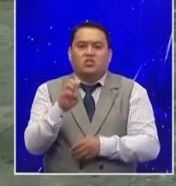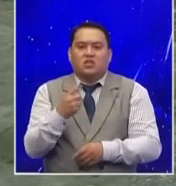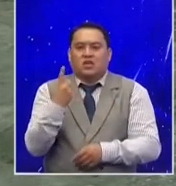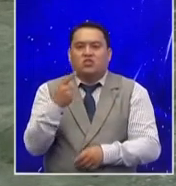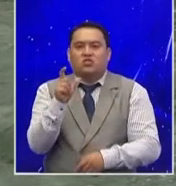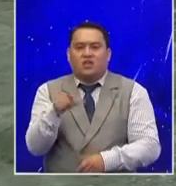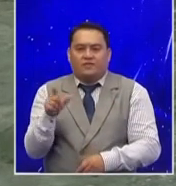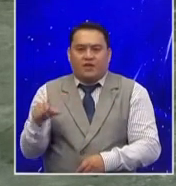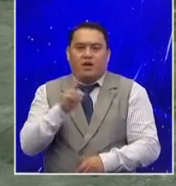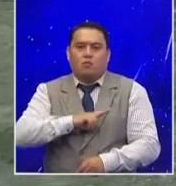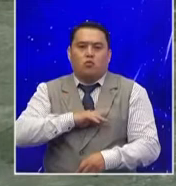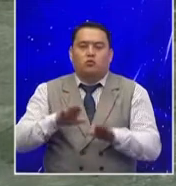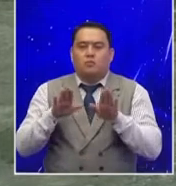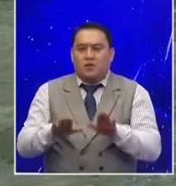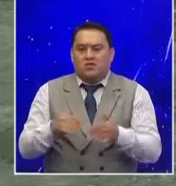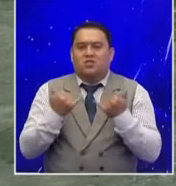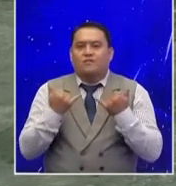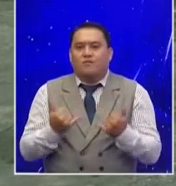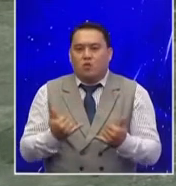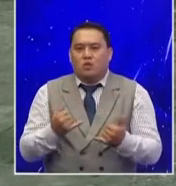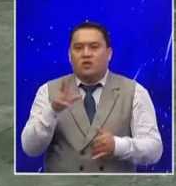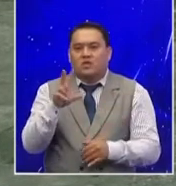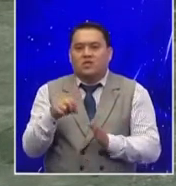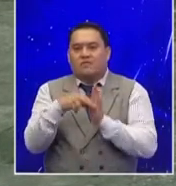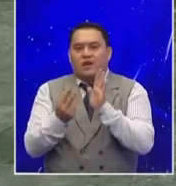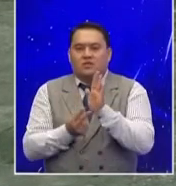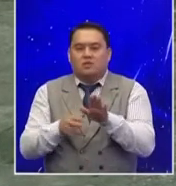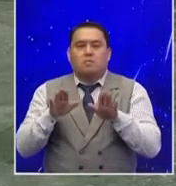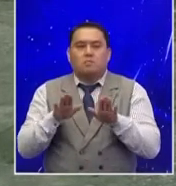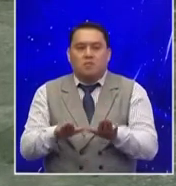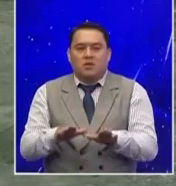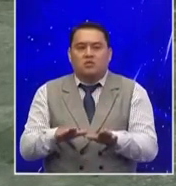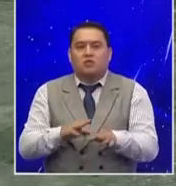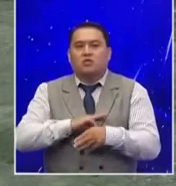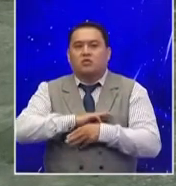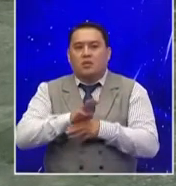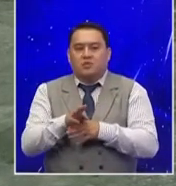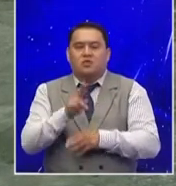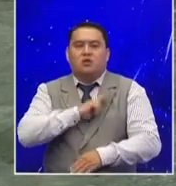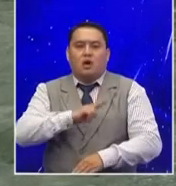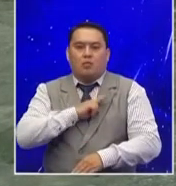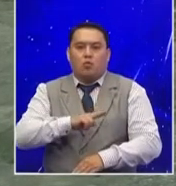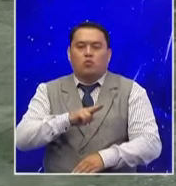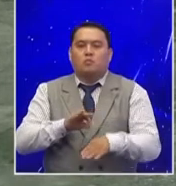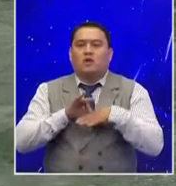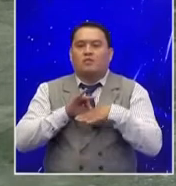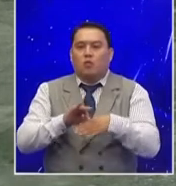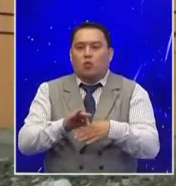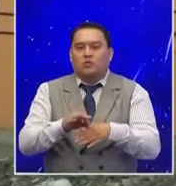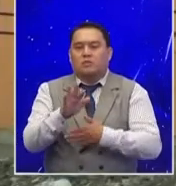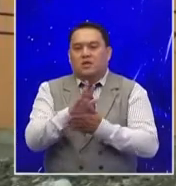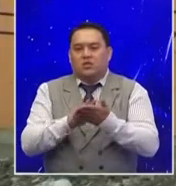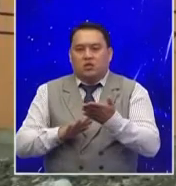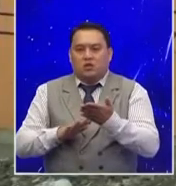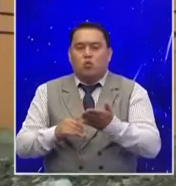401 человек рабочими местами. В настоящее время 318 местных жителей уже трудоустроены. Работы в этом направлении